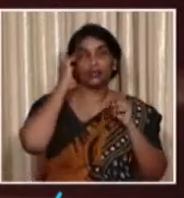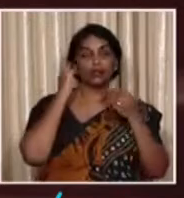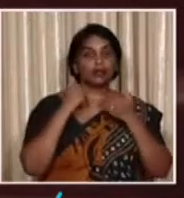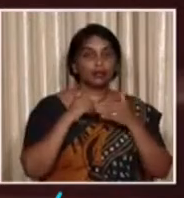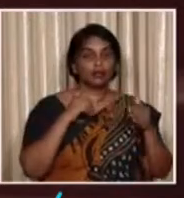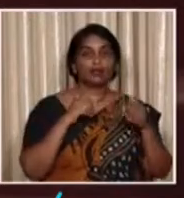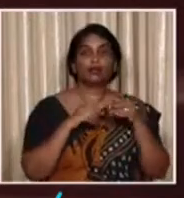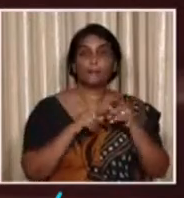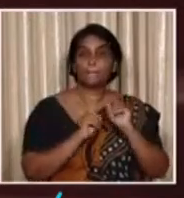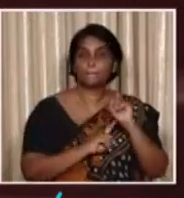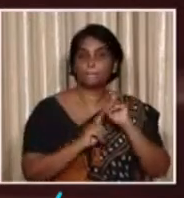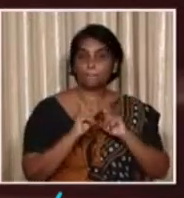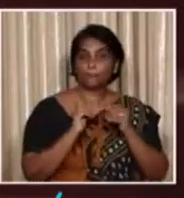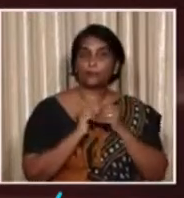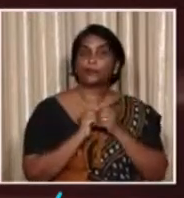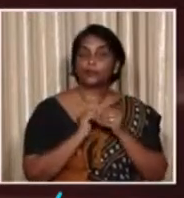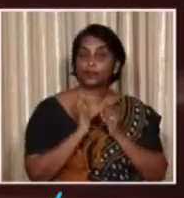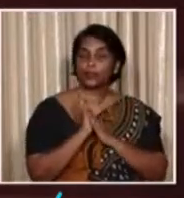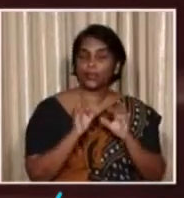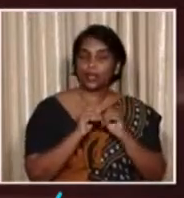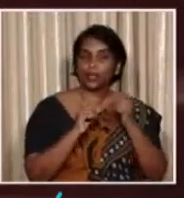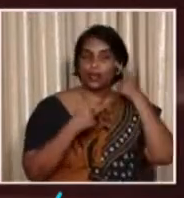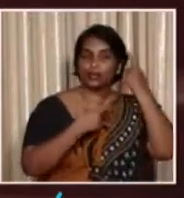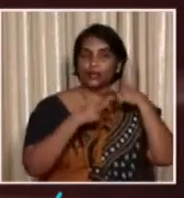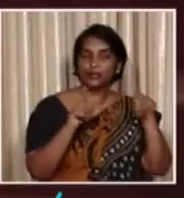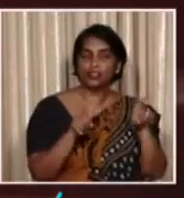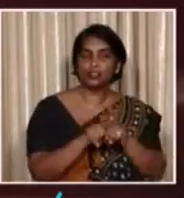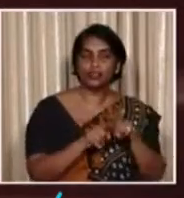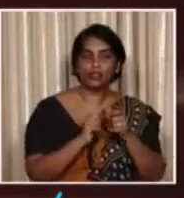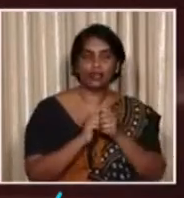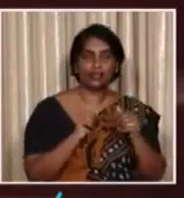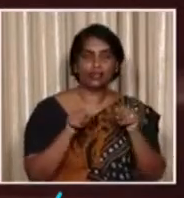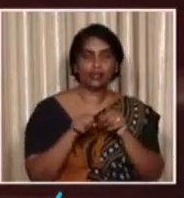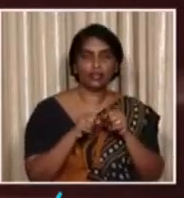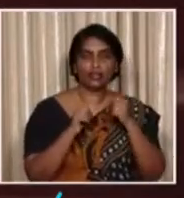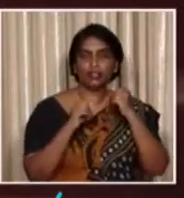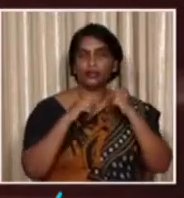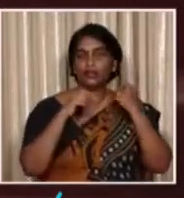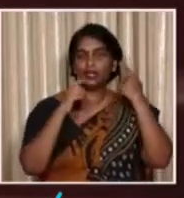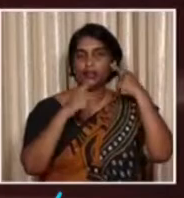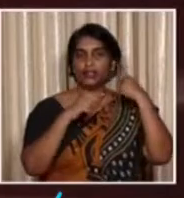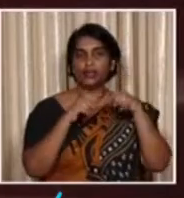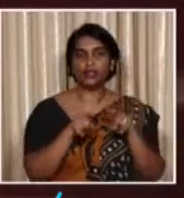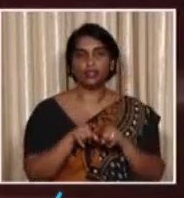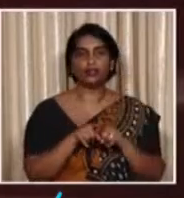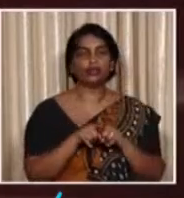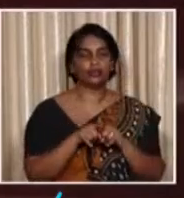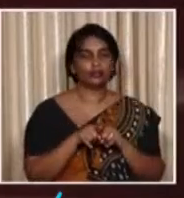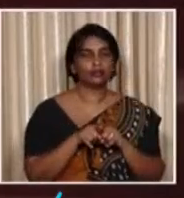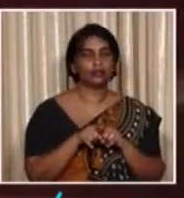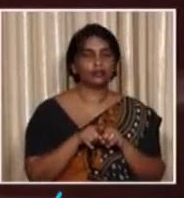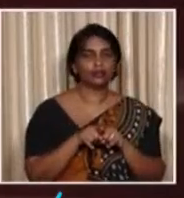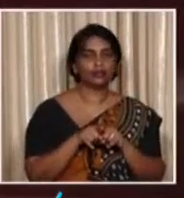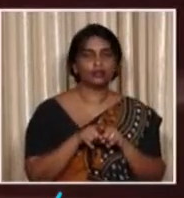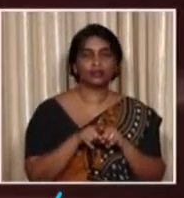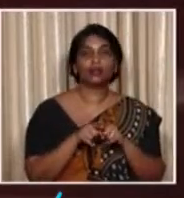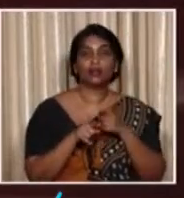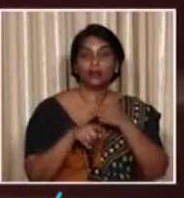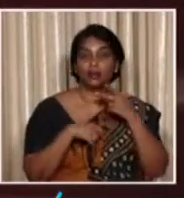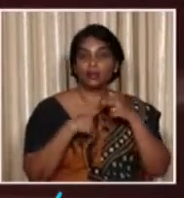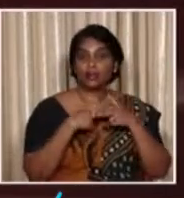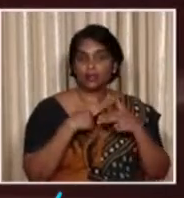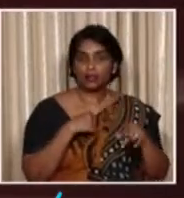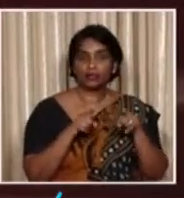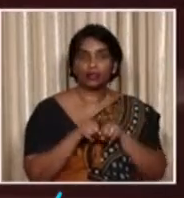අපේ පාර්ලිමේන්තුවේ සහ අපේ මාධ්‍ය තුලින් මේ පිළිබඳව විශාල ප්‍රශ්න රාශියක් අපි මතු කරා ඒ මතුවෙච්ච හේතුව නිසාම කියලා